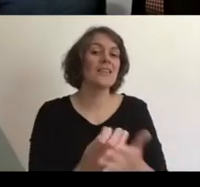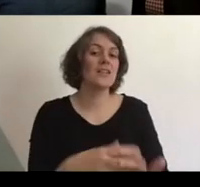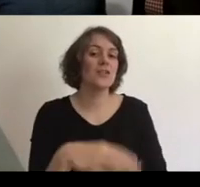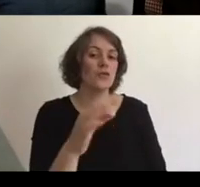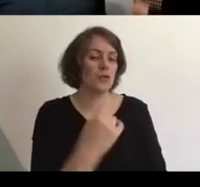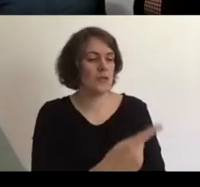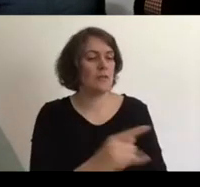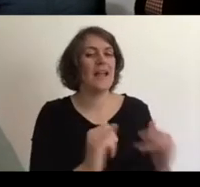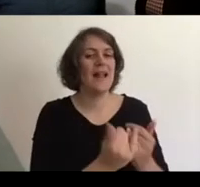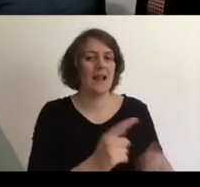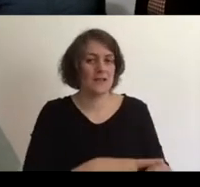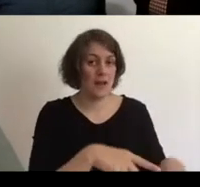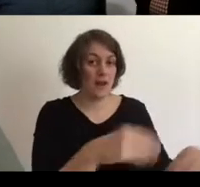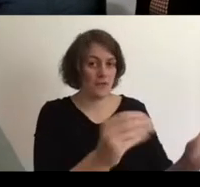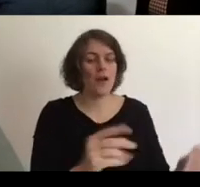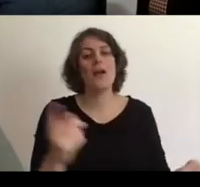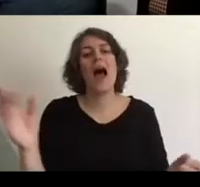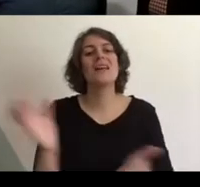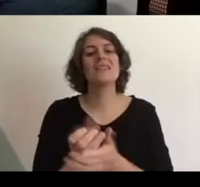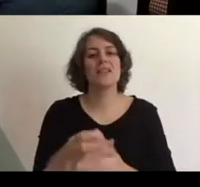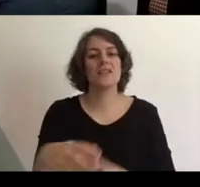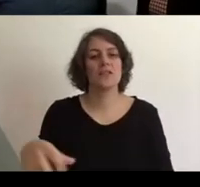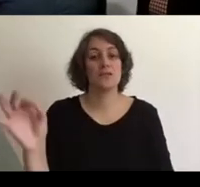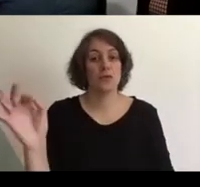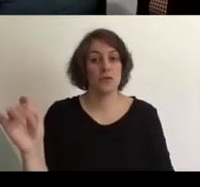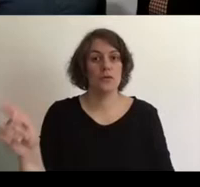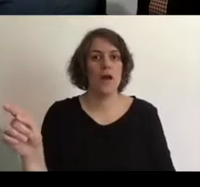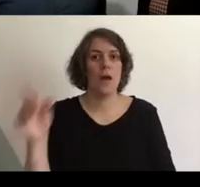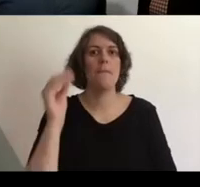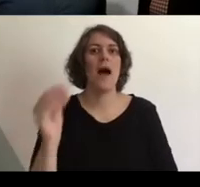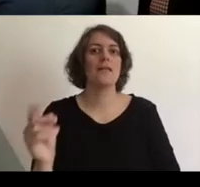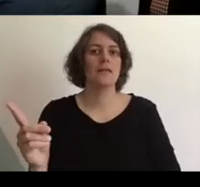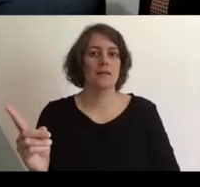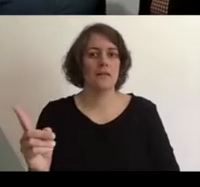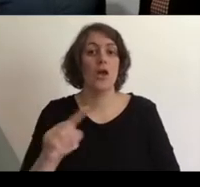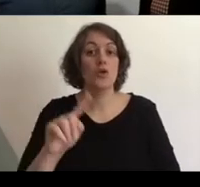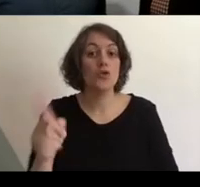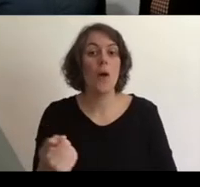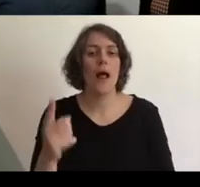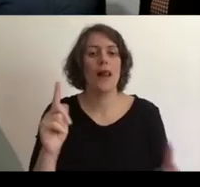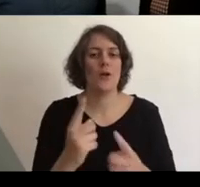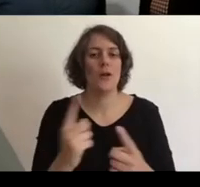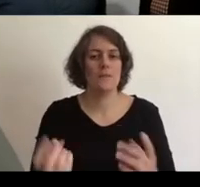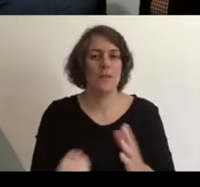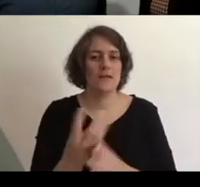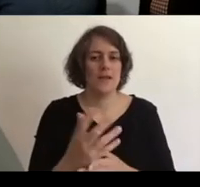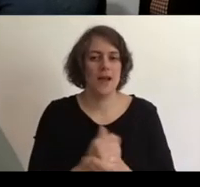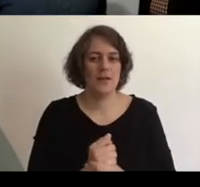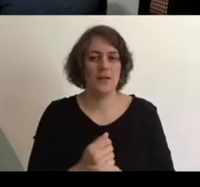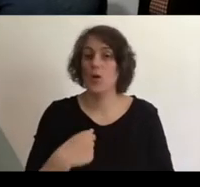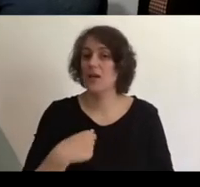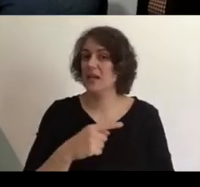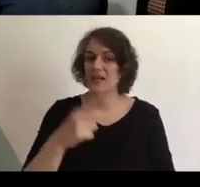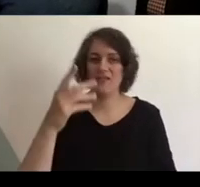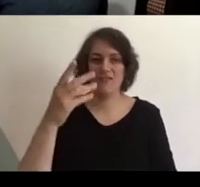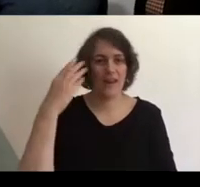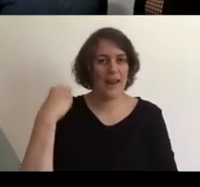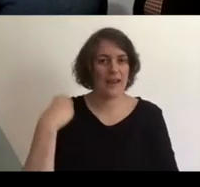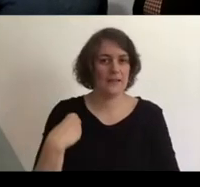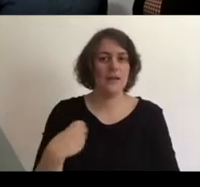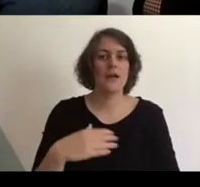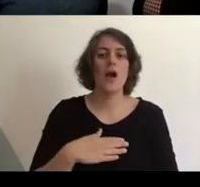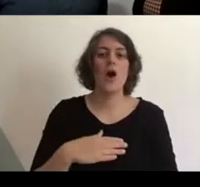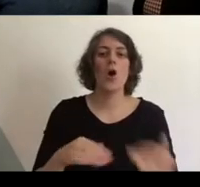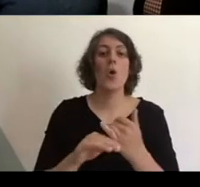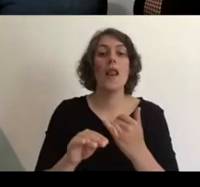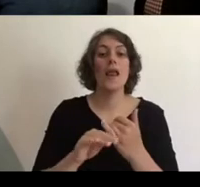Elternzeit ging und natürlich ein Mann, damit ihr das nicht wieder passiert. Und ich werde nicht vergessen, wie mein Kollege